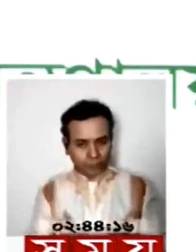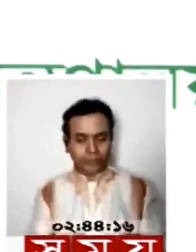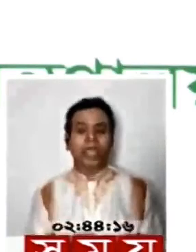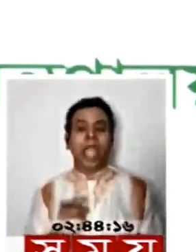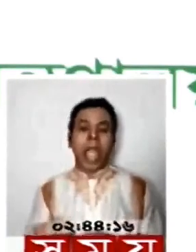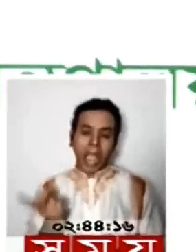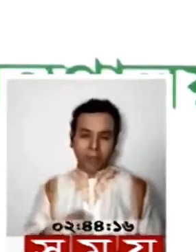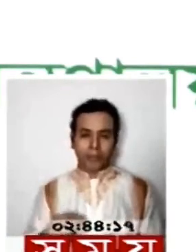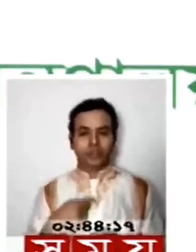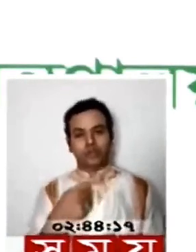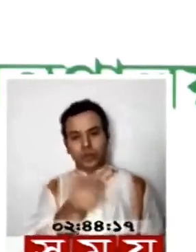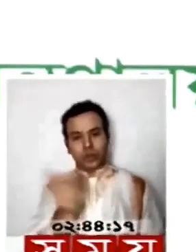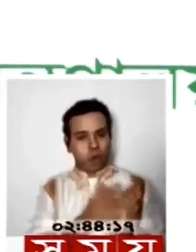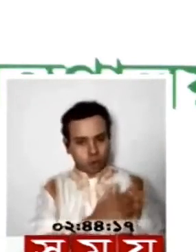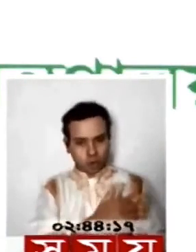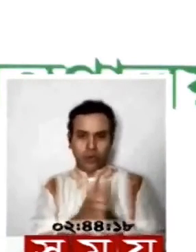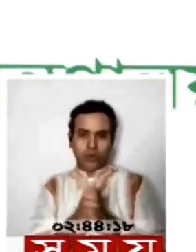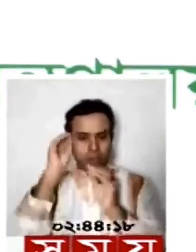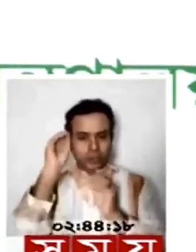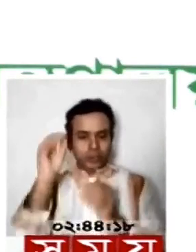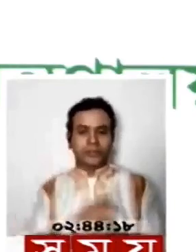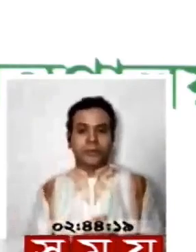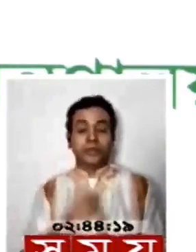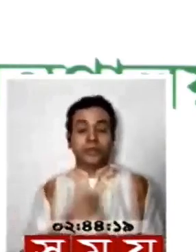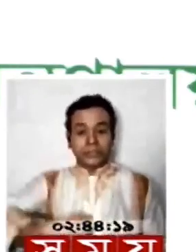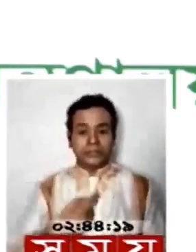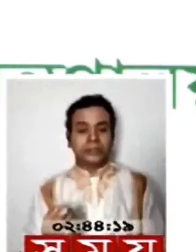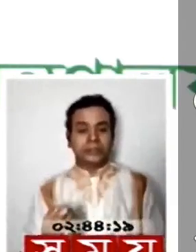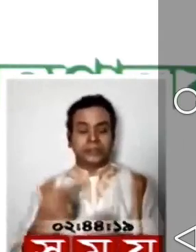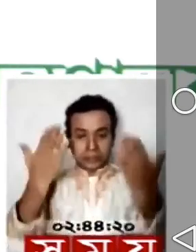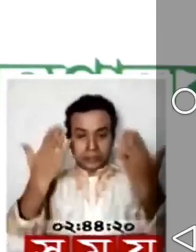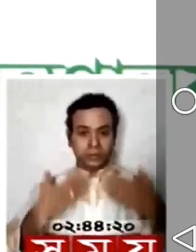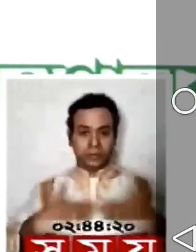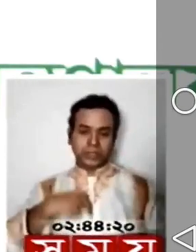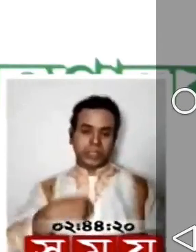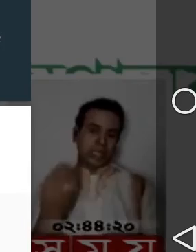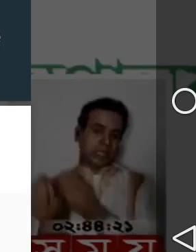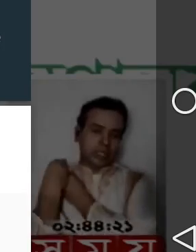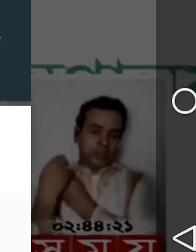শেষ করব আজকের তথ্য পরিবেশনা, তবে যাবার আগে আবারও মনে করিয়ে দিব, আপনার সুস্থতা আপনার হাতে।